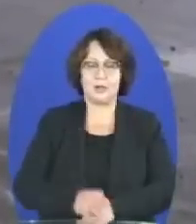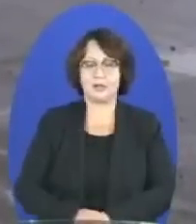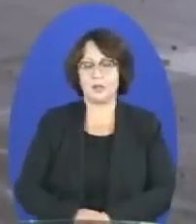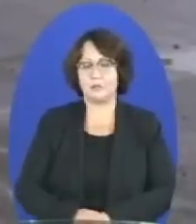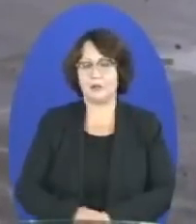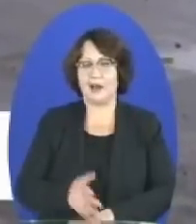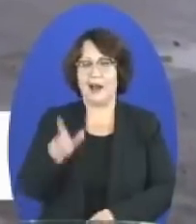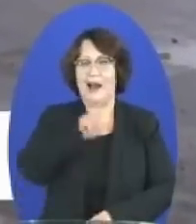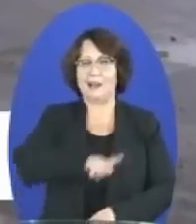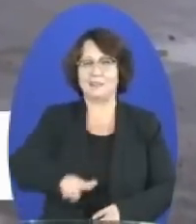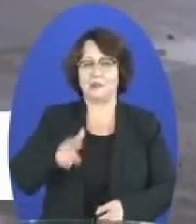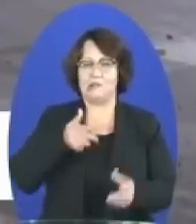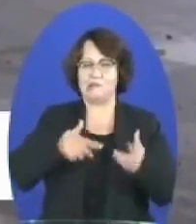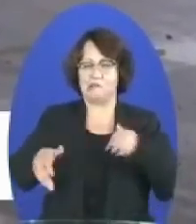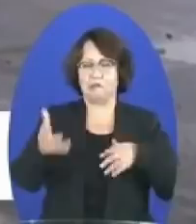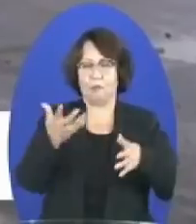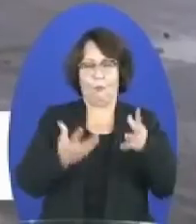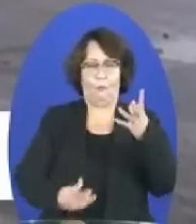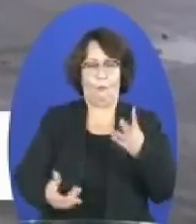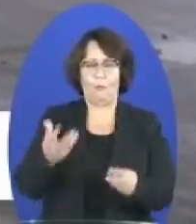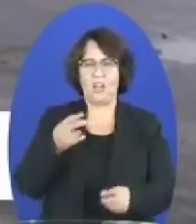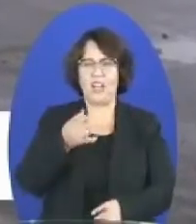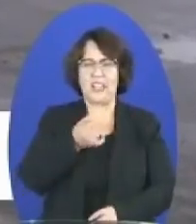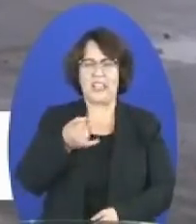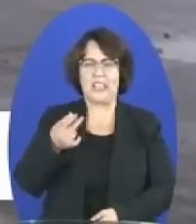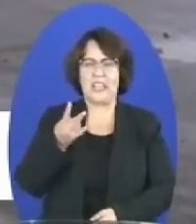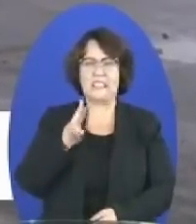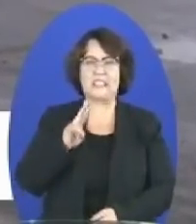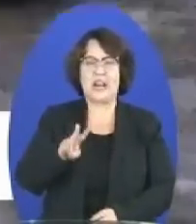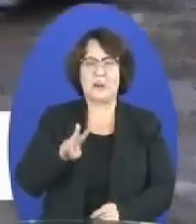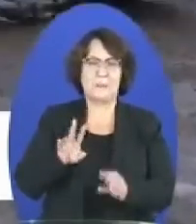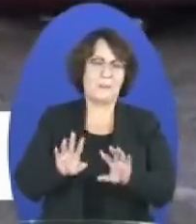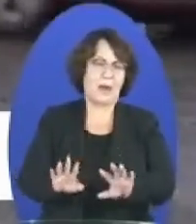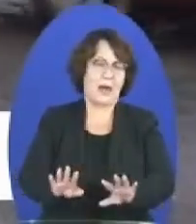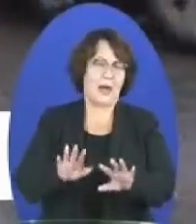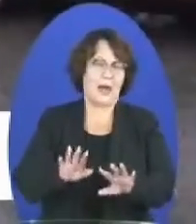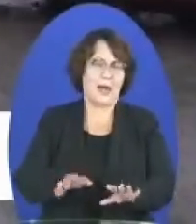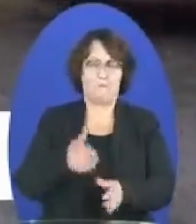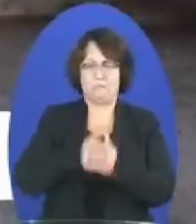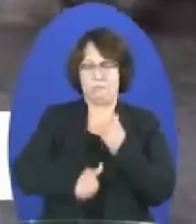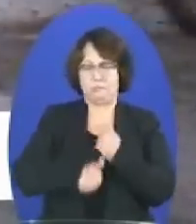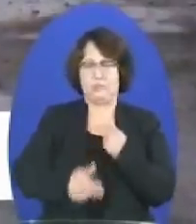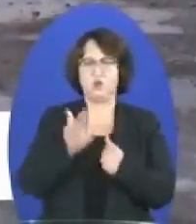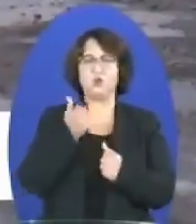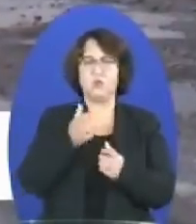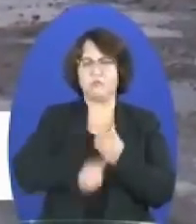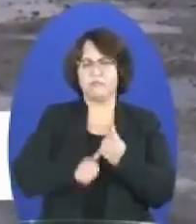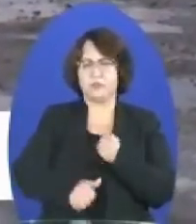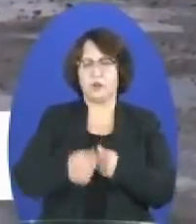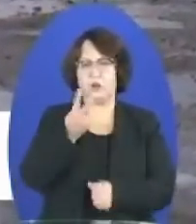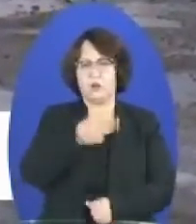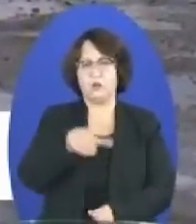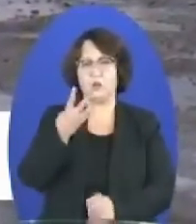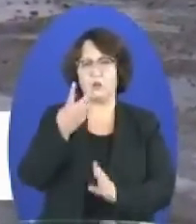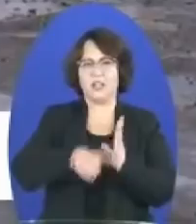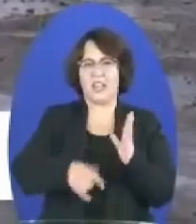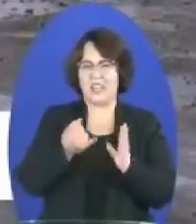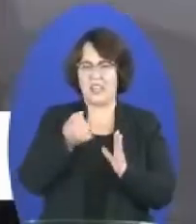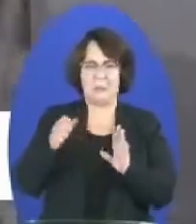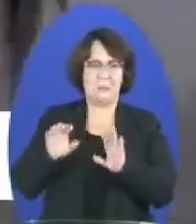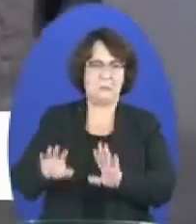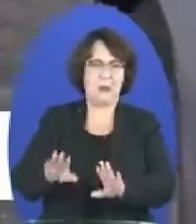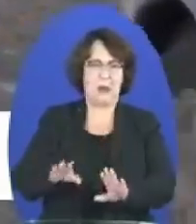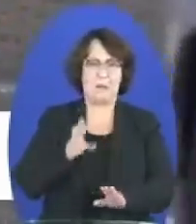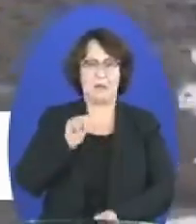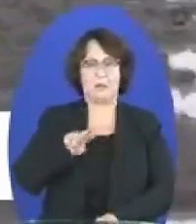Бохирцсон өрсөнд халдвар төвчний нэг удаан хугацаагаар амьдардаг. Тухайлбал цусан суулга өвчний үүсгэгч 2-4 сар, балнадын нэг 3 сар, кок хэлбэрийн